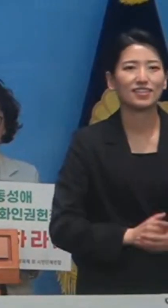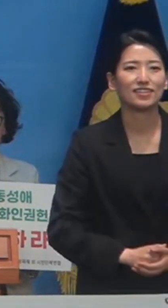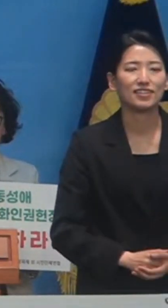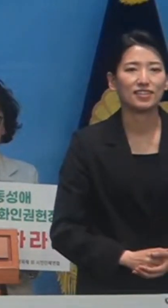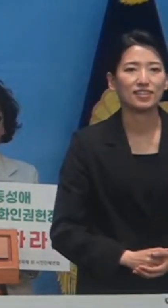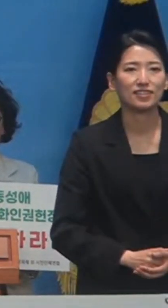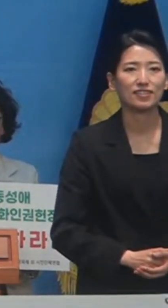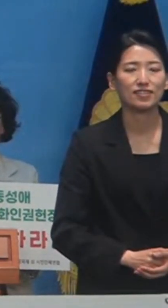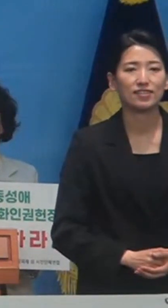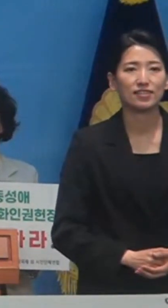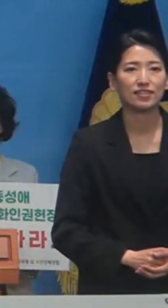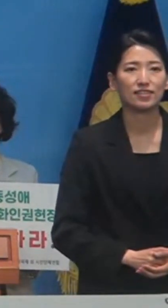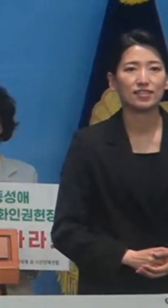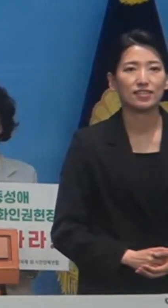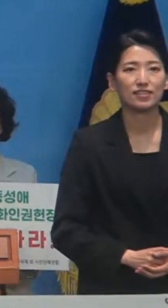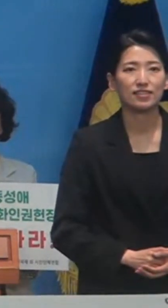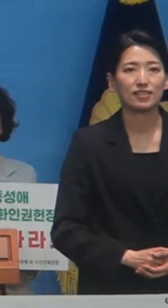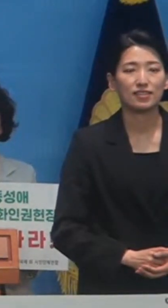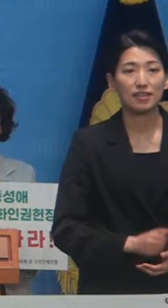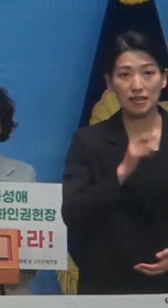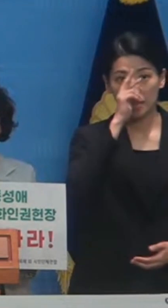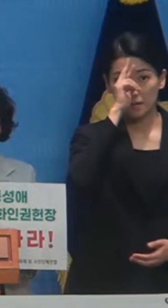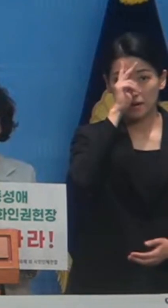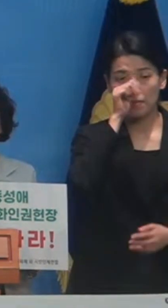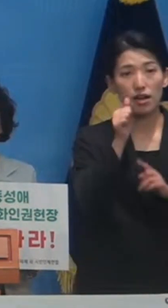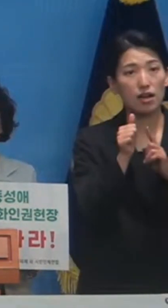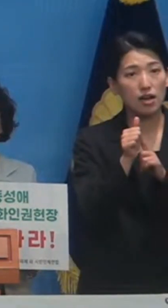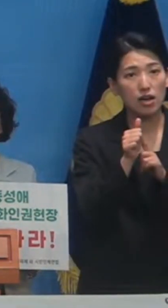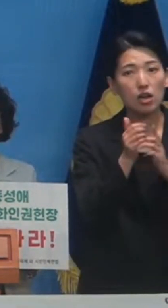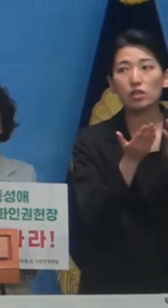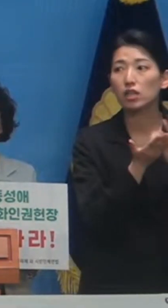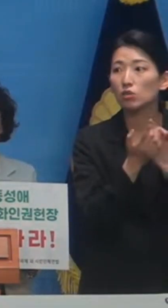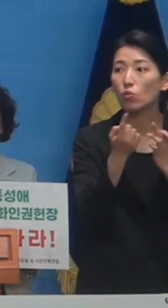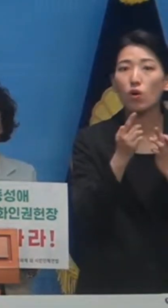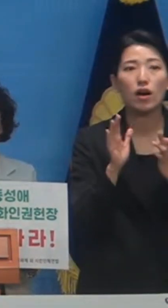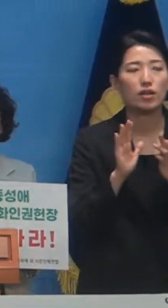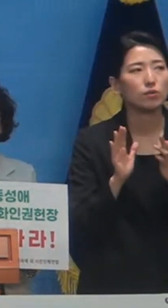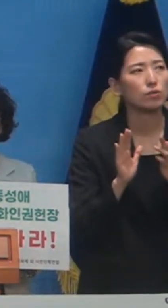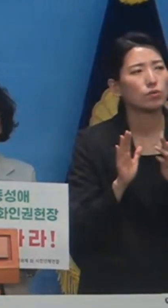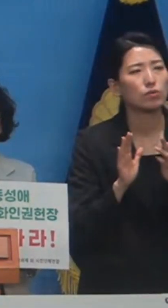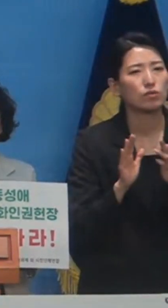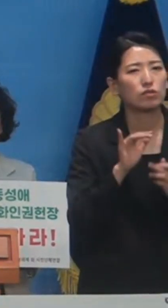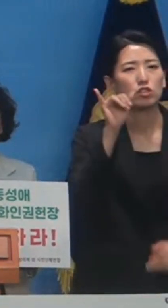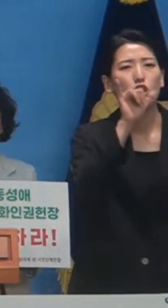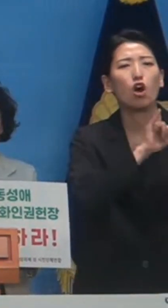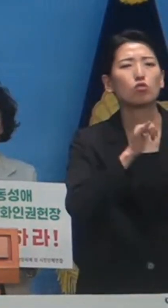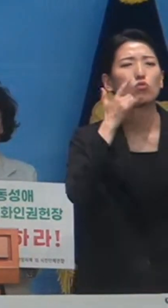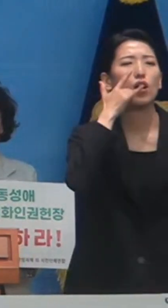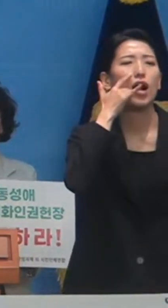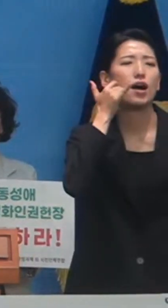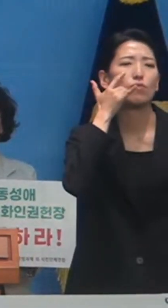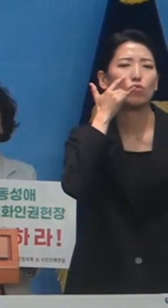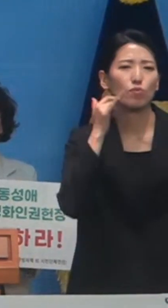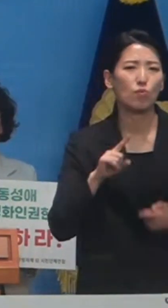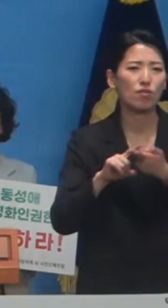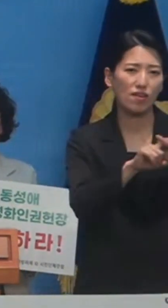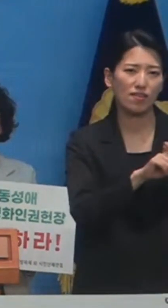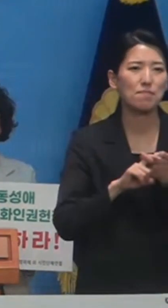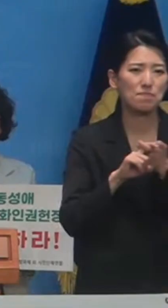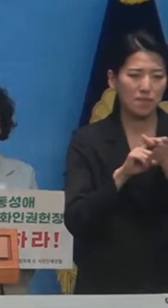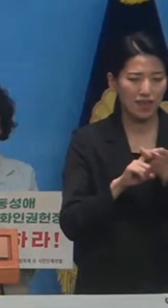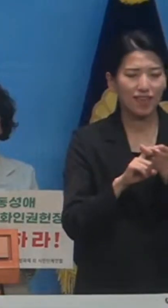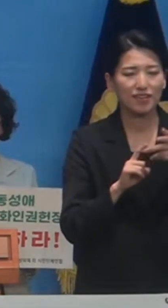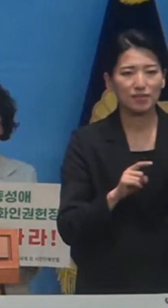그리고 이 박은희 선생님은 제주에서 오신 건 아니고요. 전국 학부모 단체연합 대표이십니다.